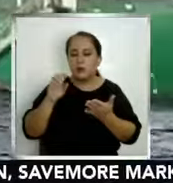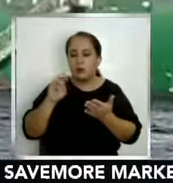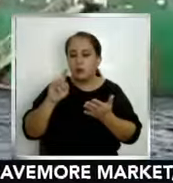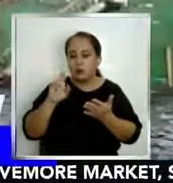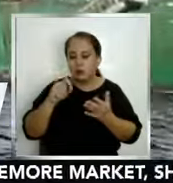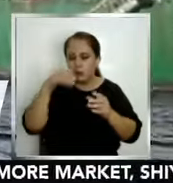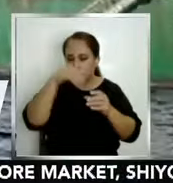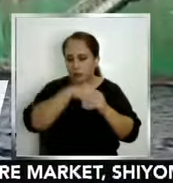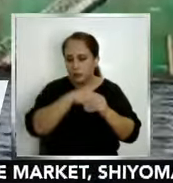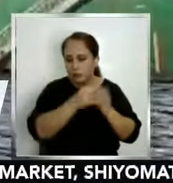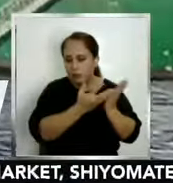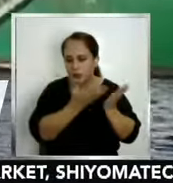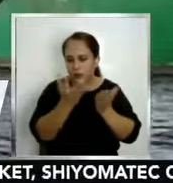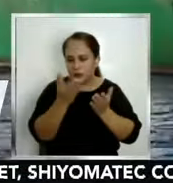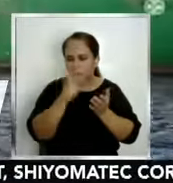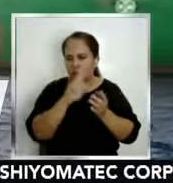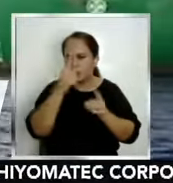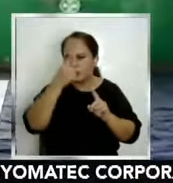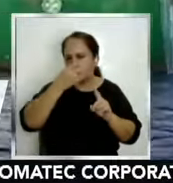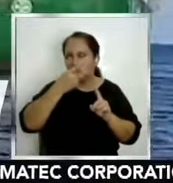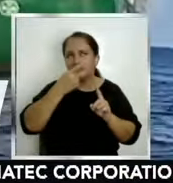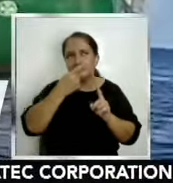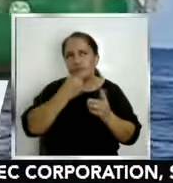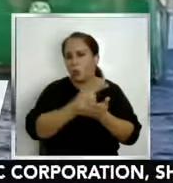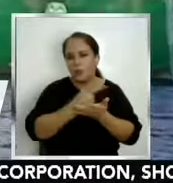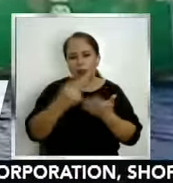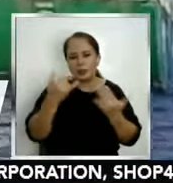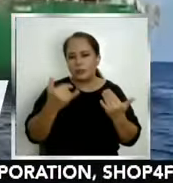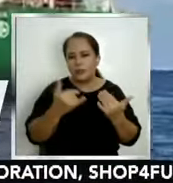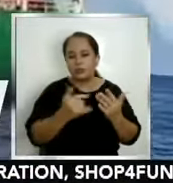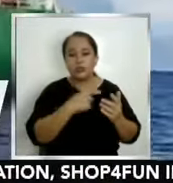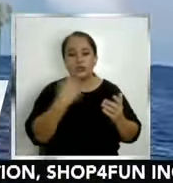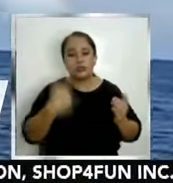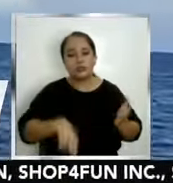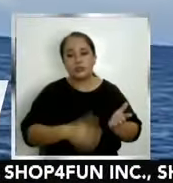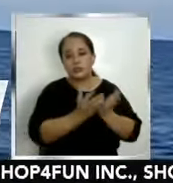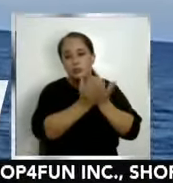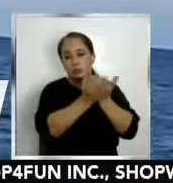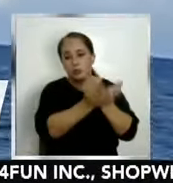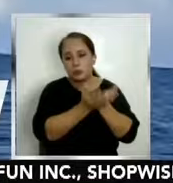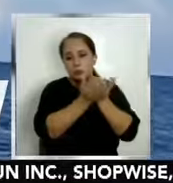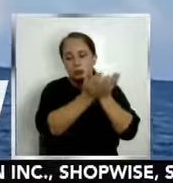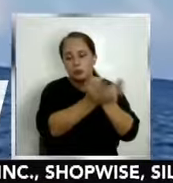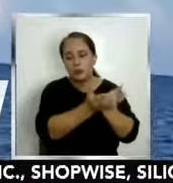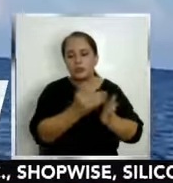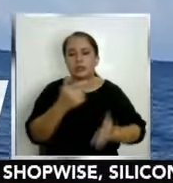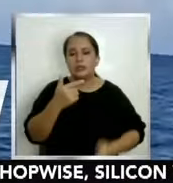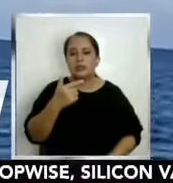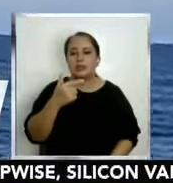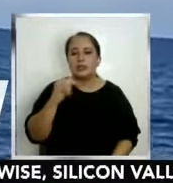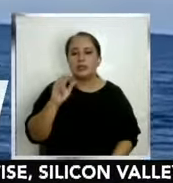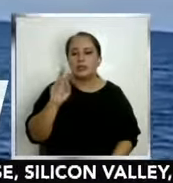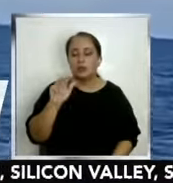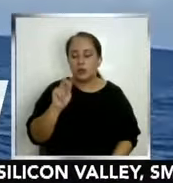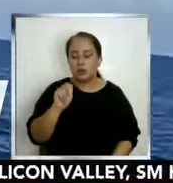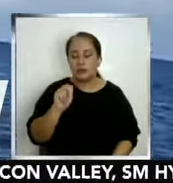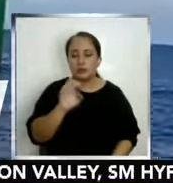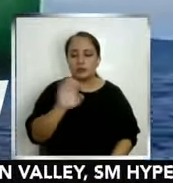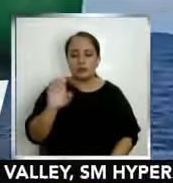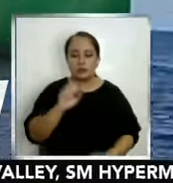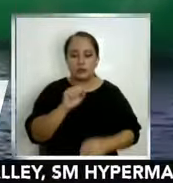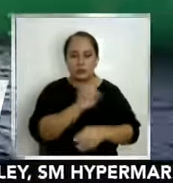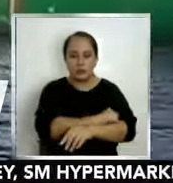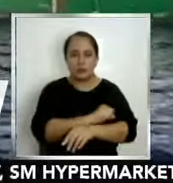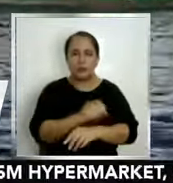Higit 1 linggo nang nakasadsad ang Chinese commercial vessel na ito sa bahagi ng Giwan Eastern Samar. April 19 nang may iwasan daw